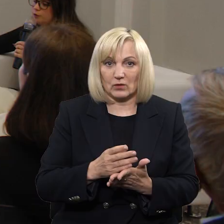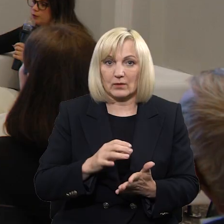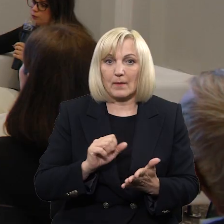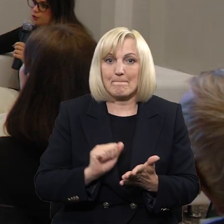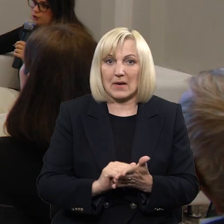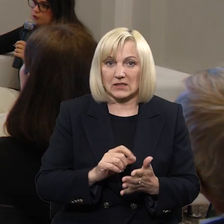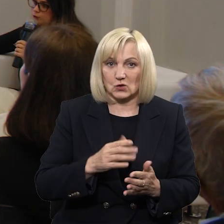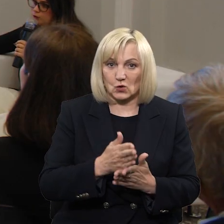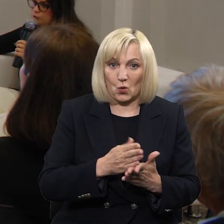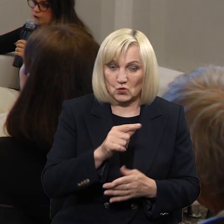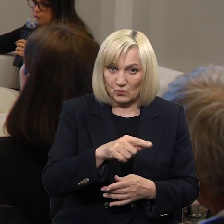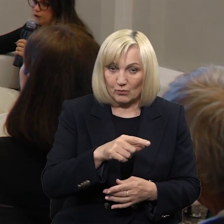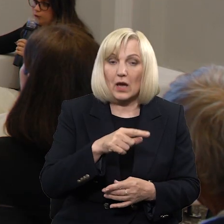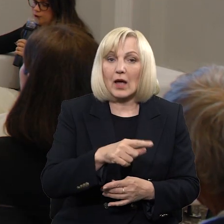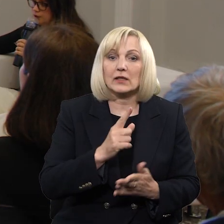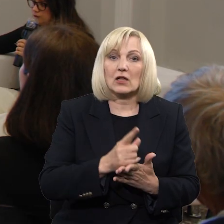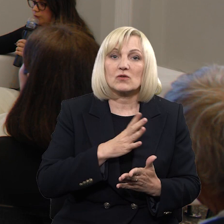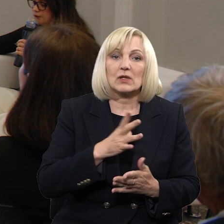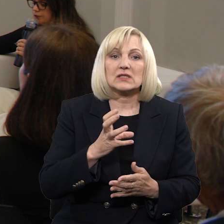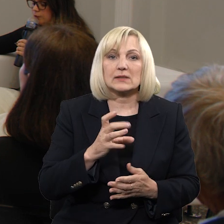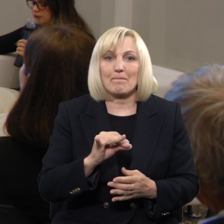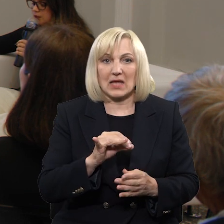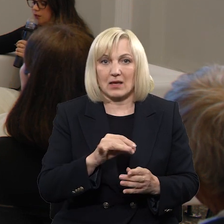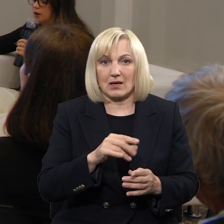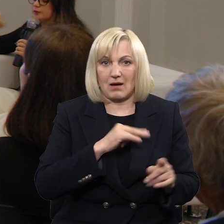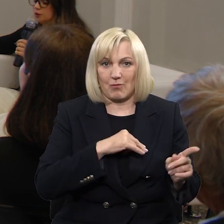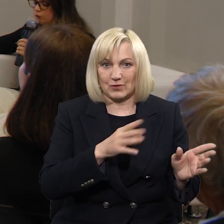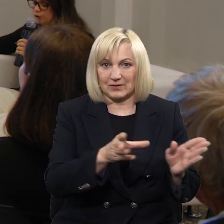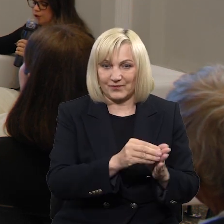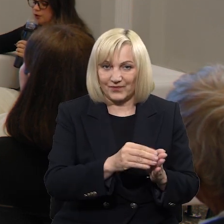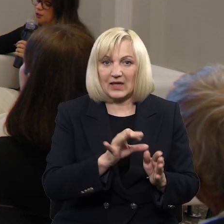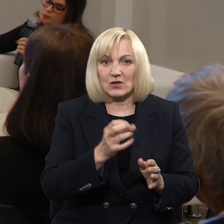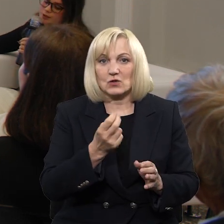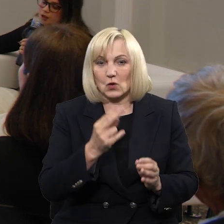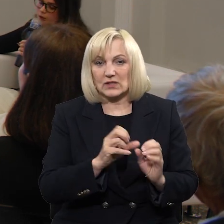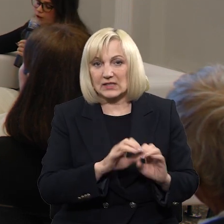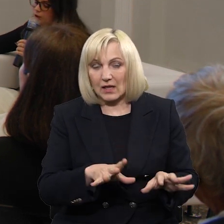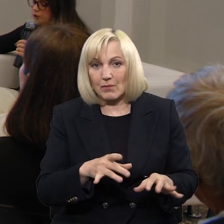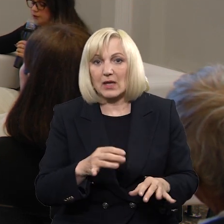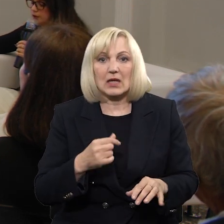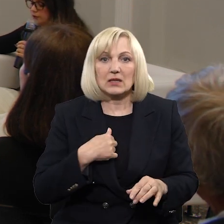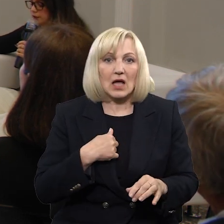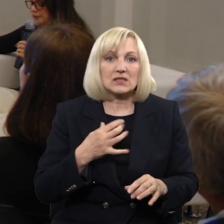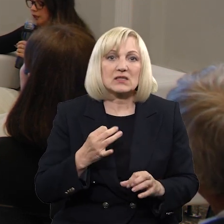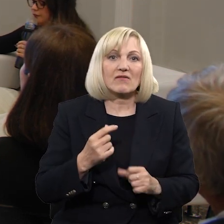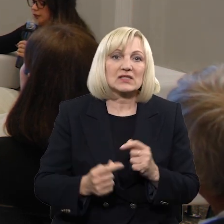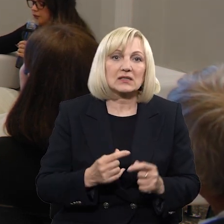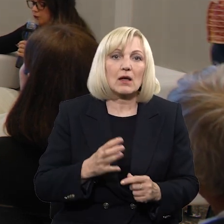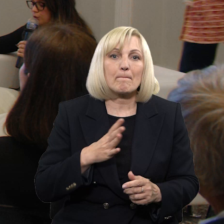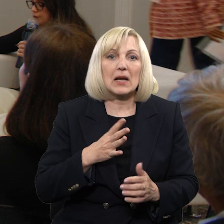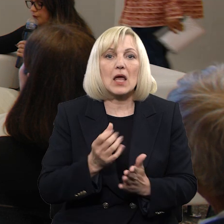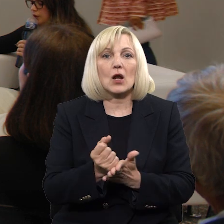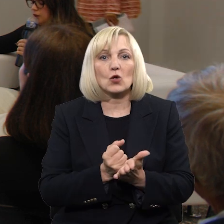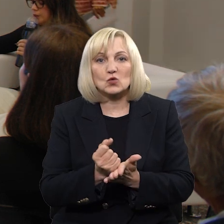в первую очередь сотрудники службы должны были работать со средствами массовой информации а во вторую очередь социальными сетями у нас не всегда не всегда